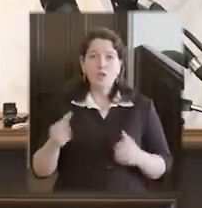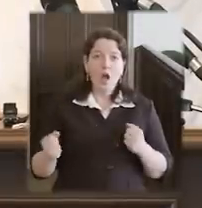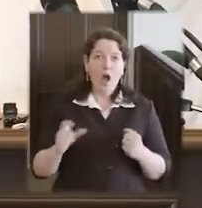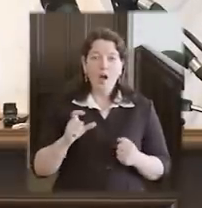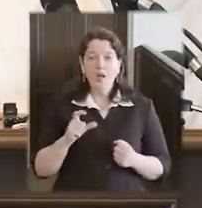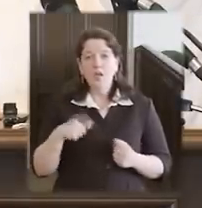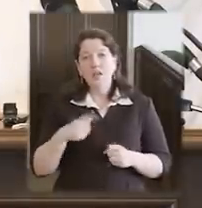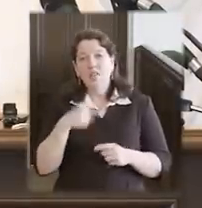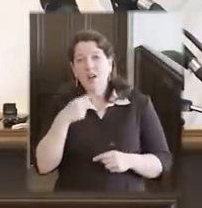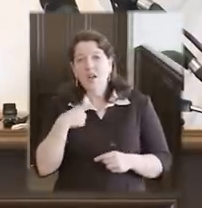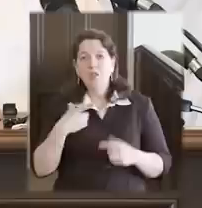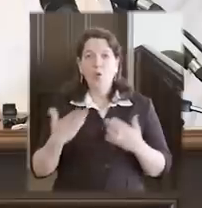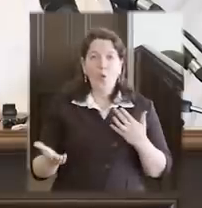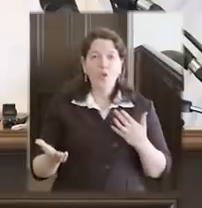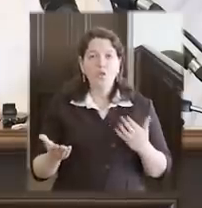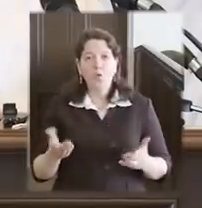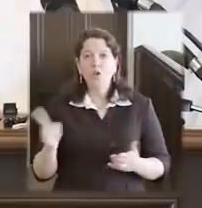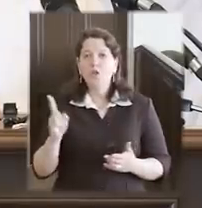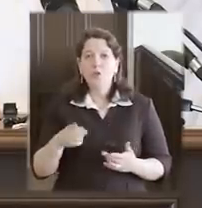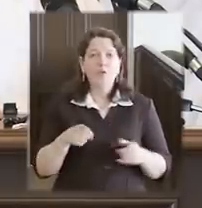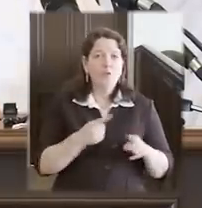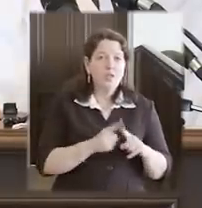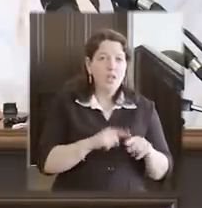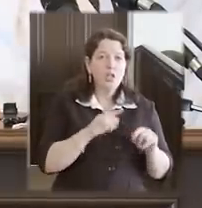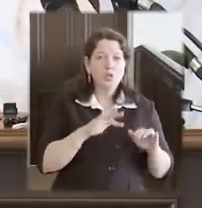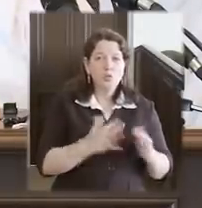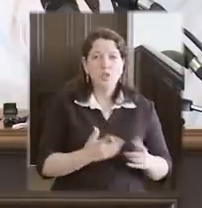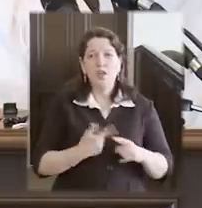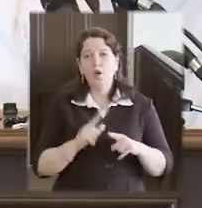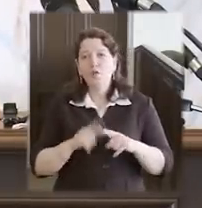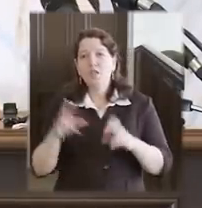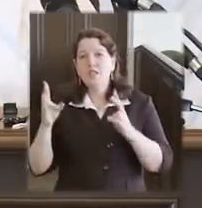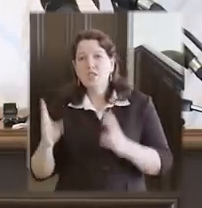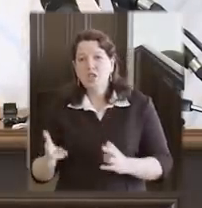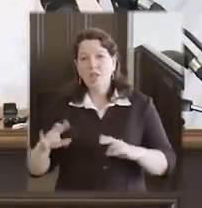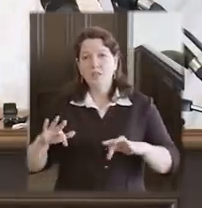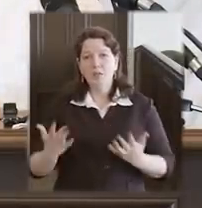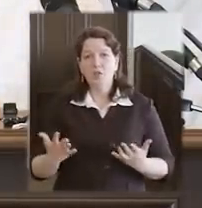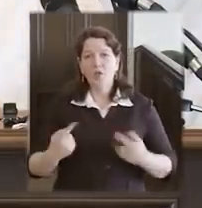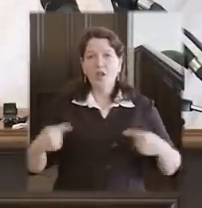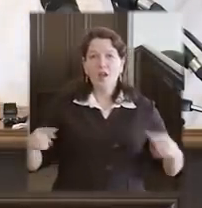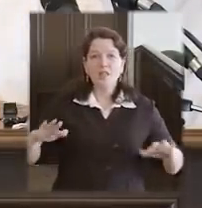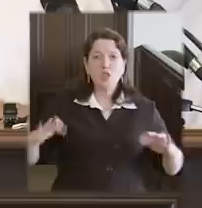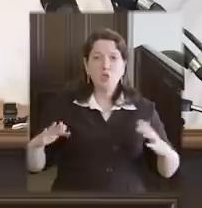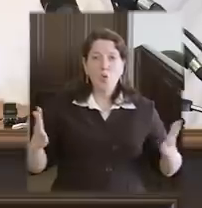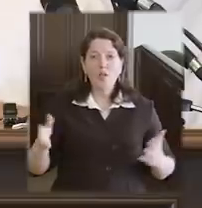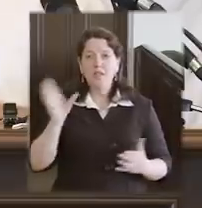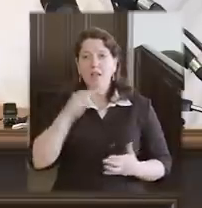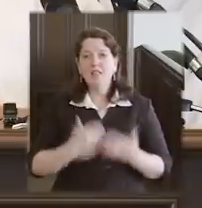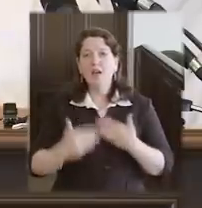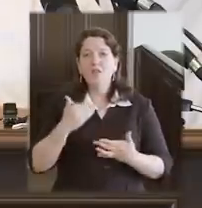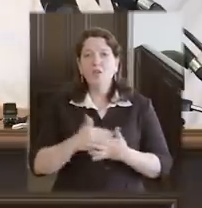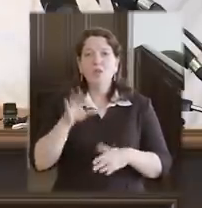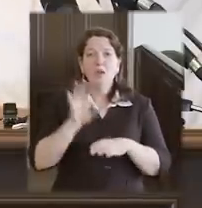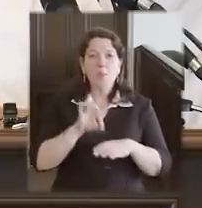и охаем постоянно. Боже мой, то у нас одно, то у нас другое, то такие скорби, то такие несчастья, то, в конце